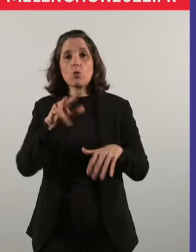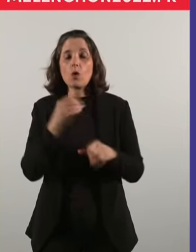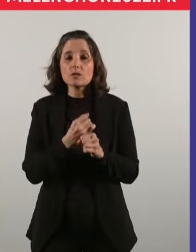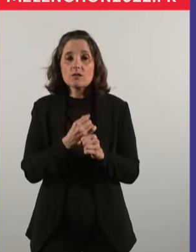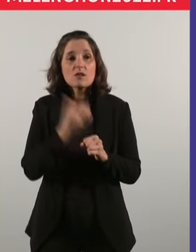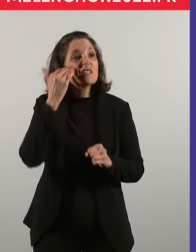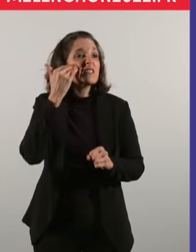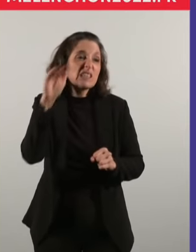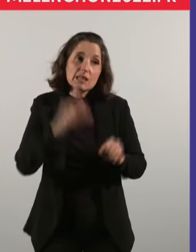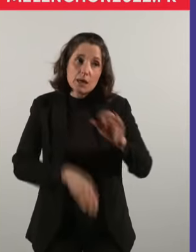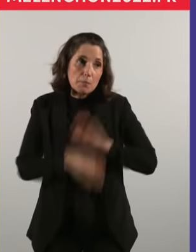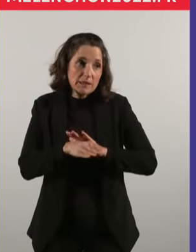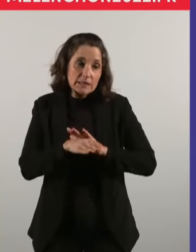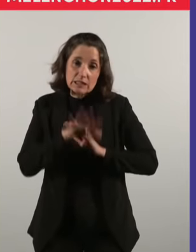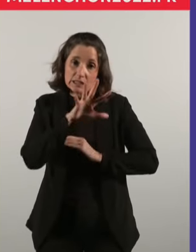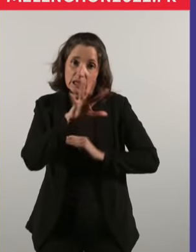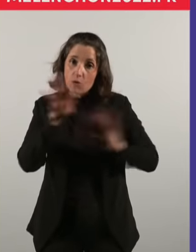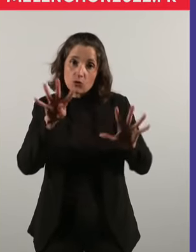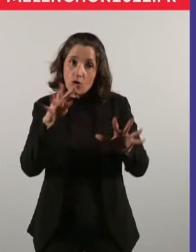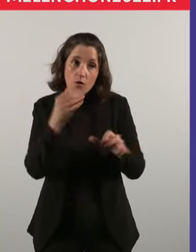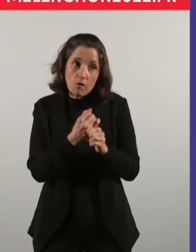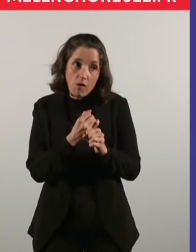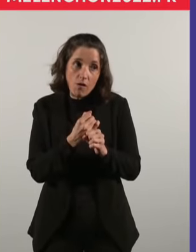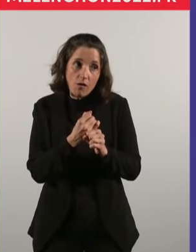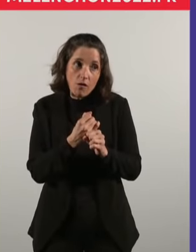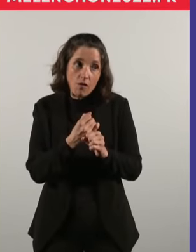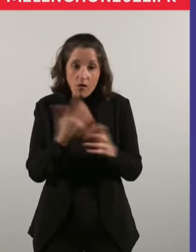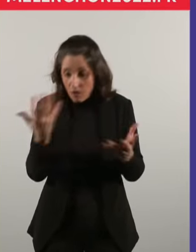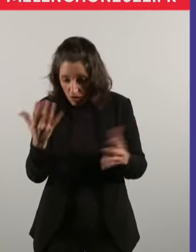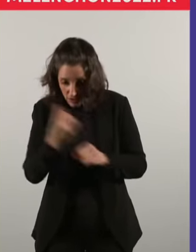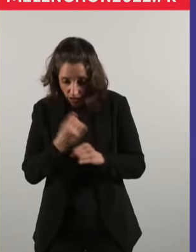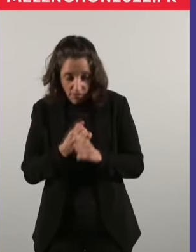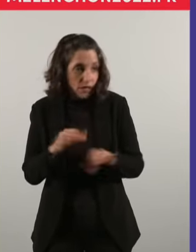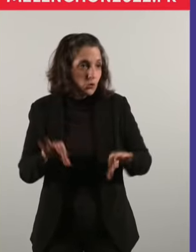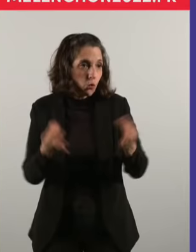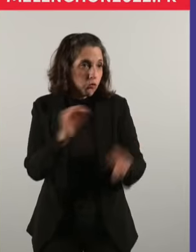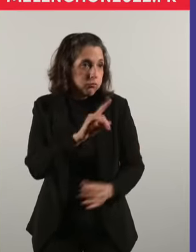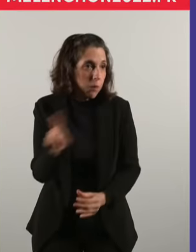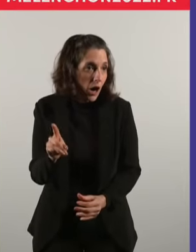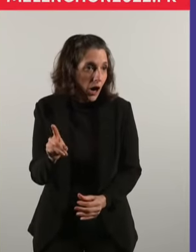boulot et que vous les condamnez à se bouffer les ongles pendant 4 ans.